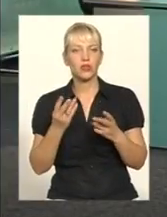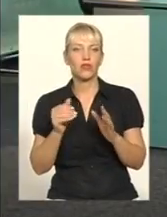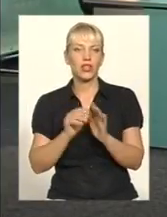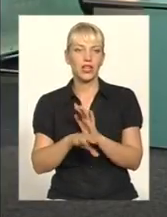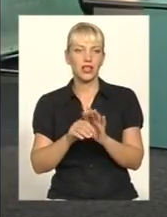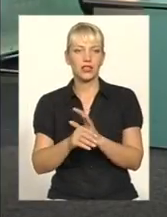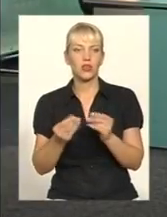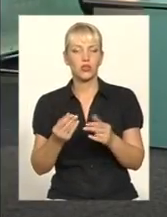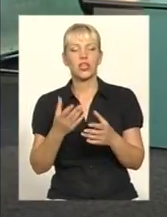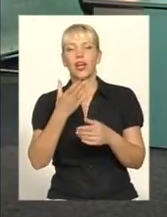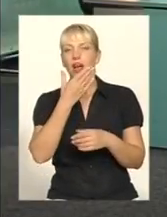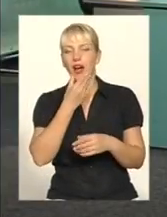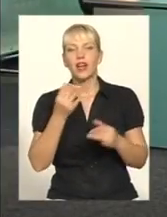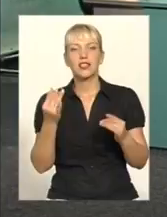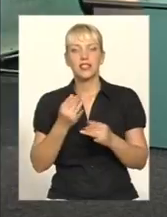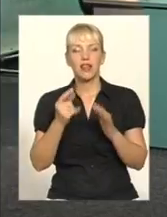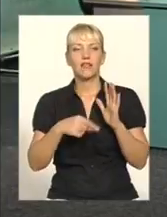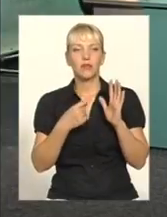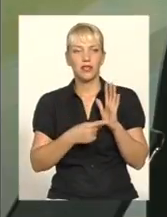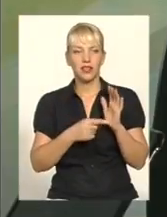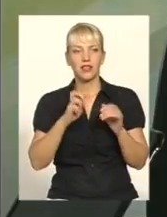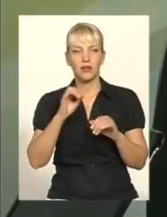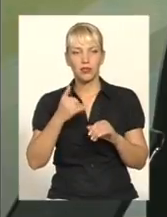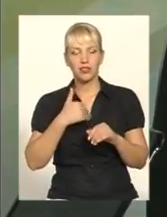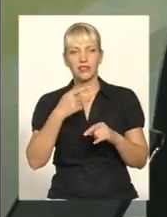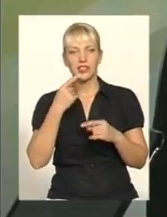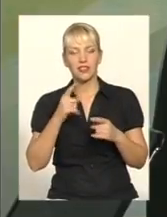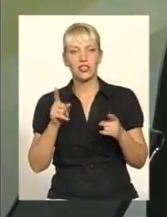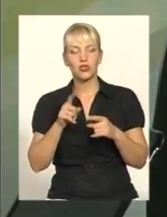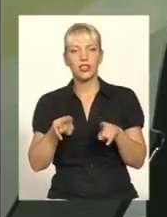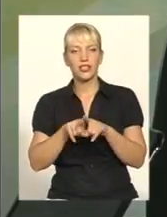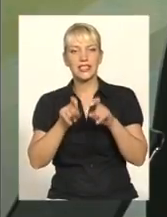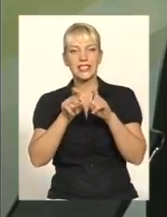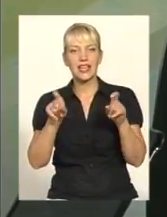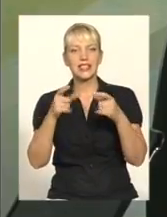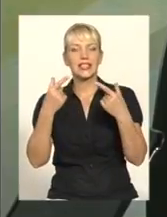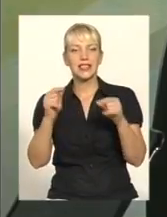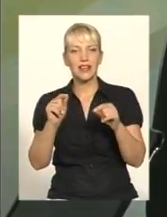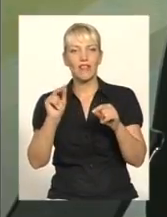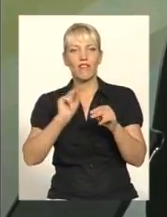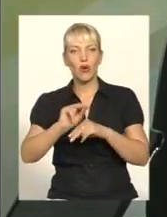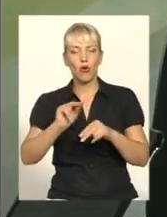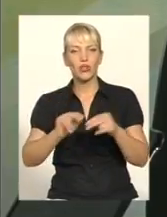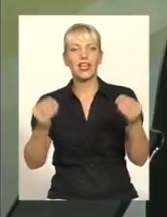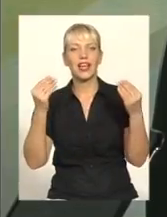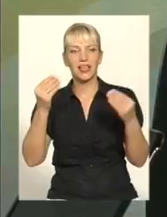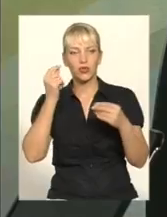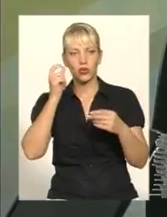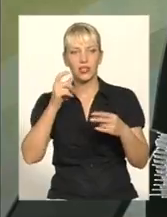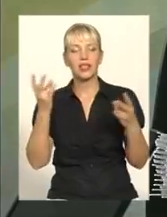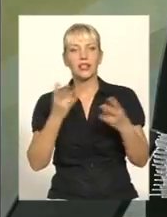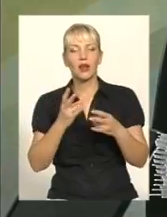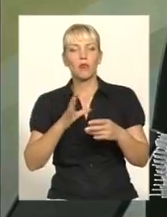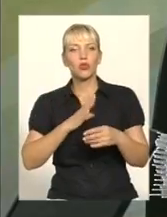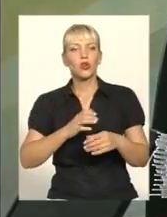Цікаве і гарне запитання. Хотів би сказати, що такими закладами, де виховується еліта України, мають бути кожен навчальний заклад,